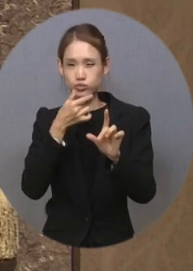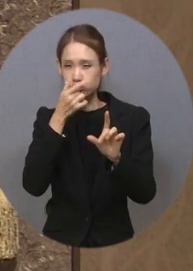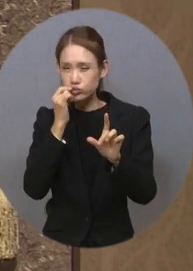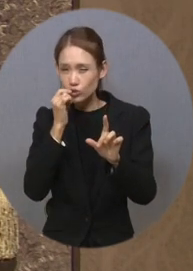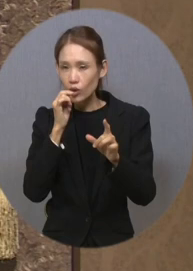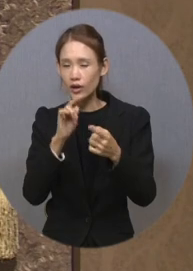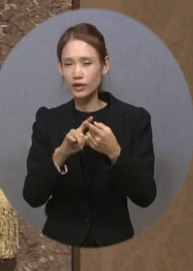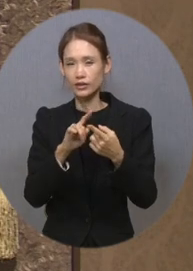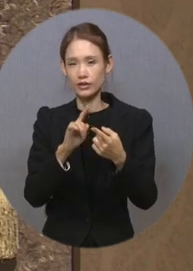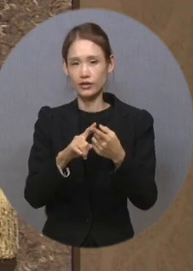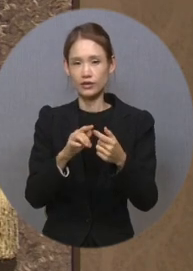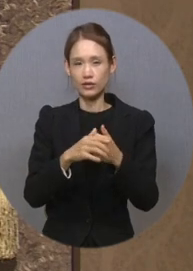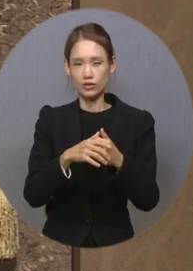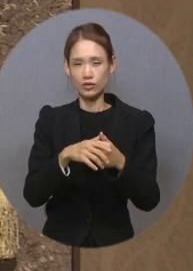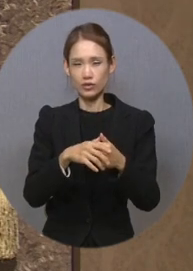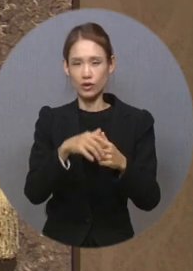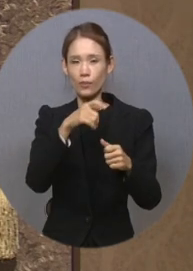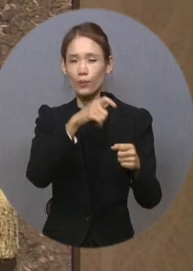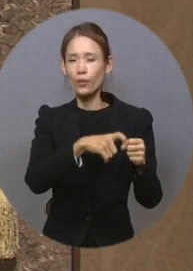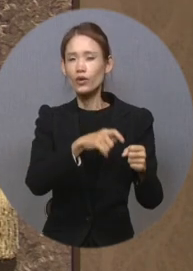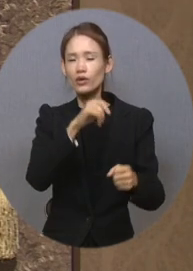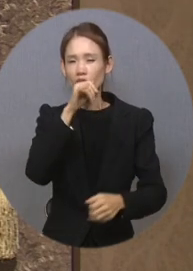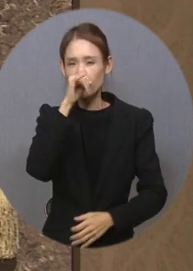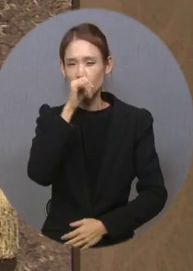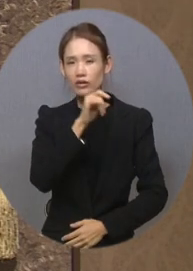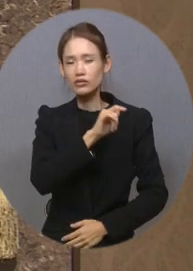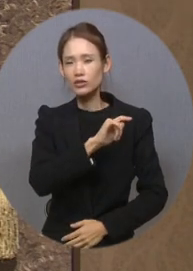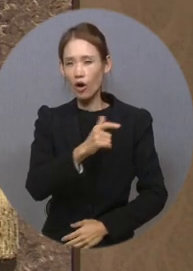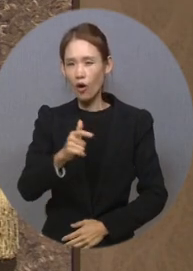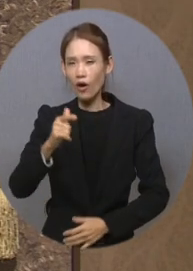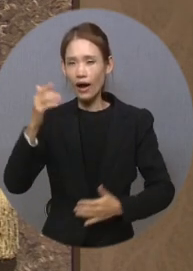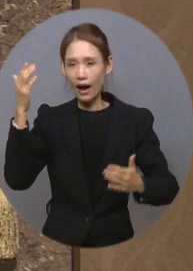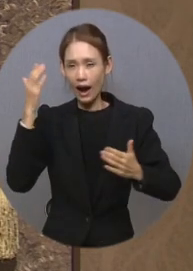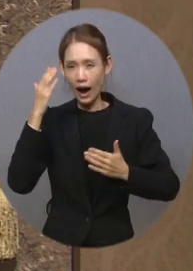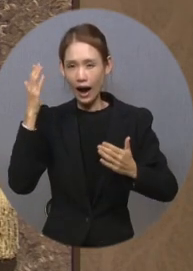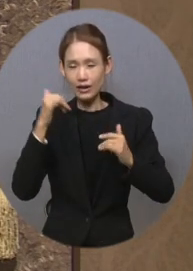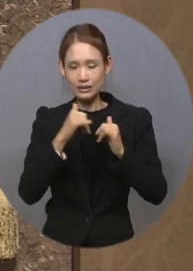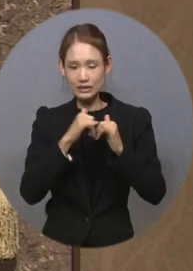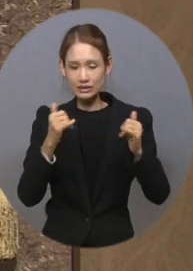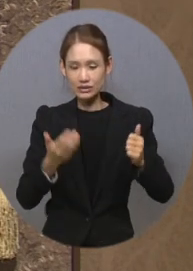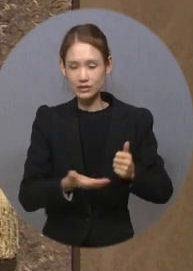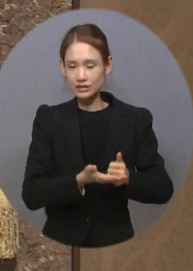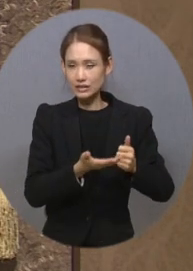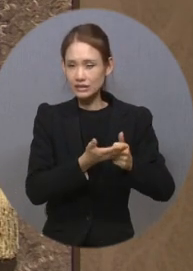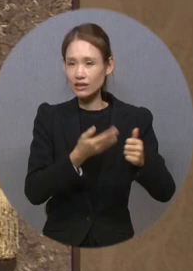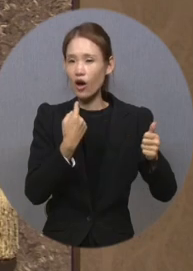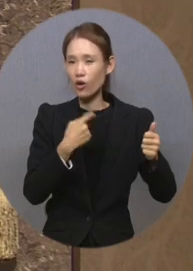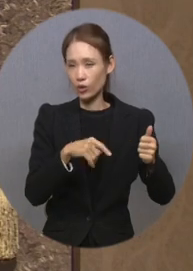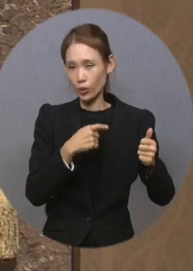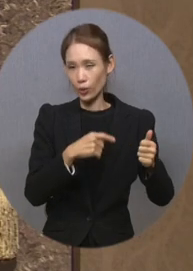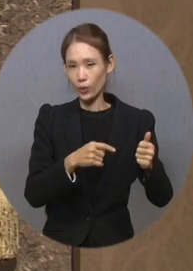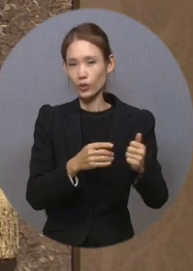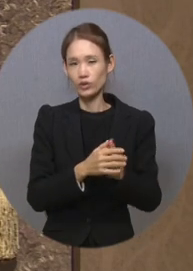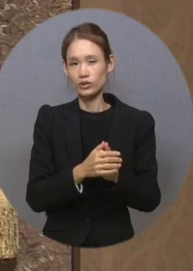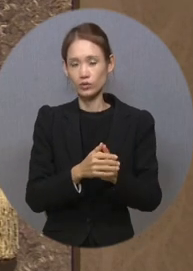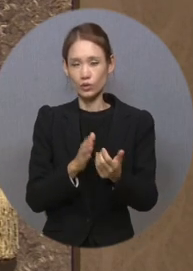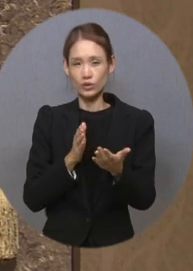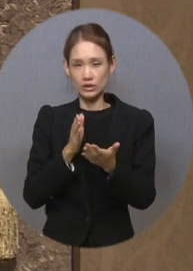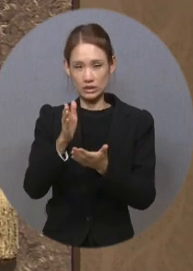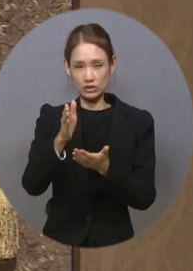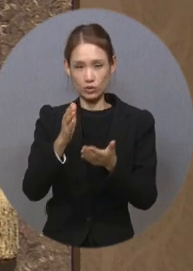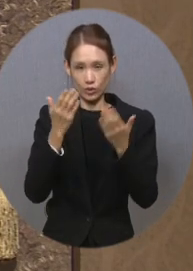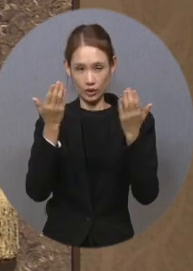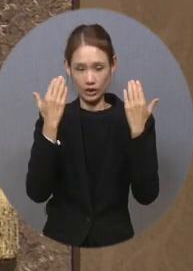주는 그런 목적인데 여러 가지 우리 학생들 그 인성 교육이라든가 예. 또 진로